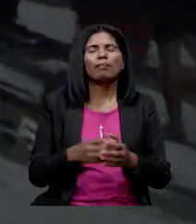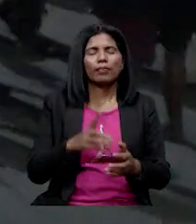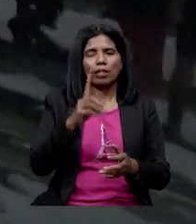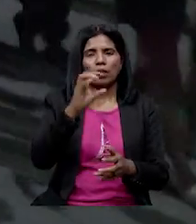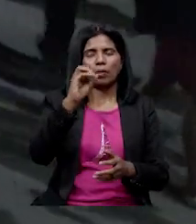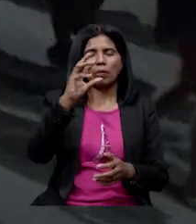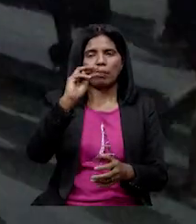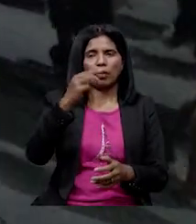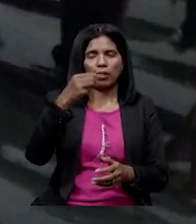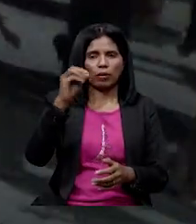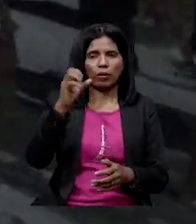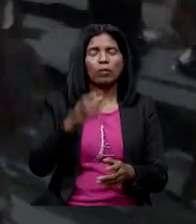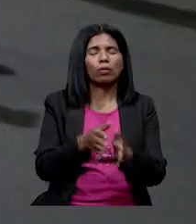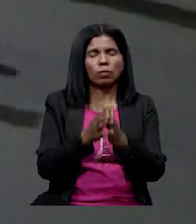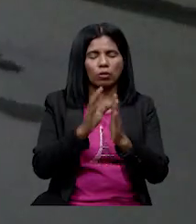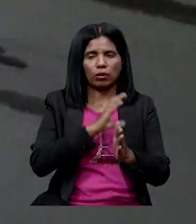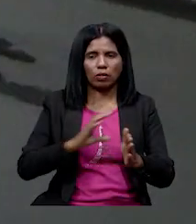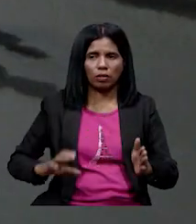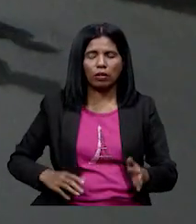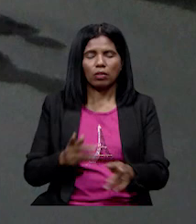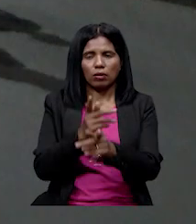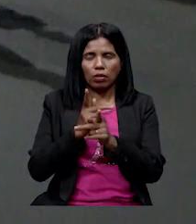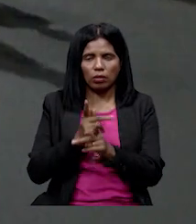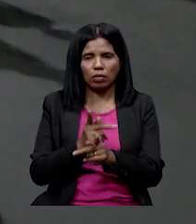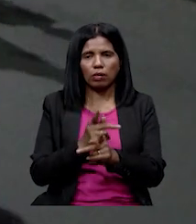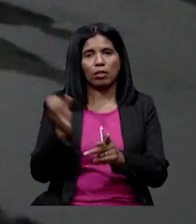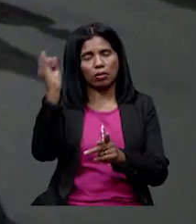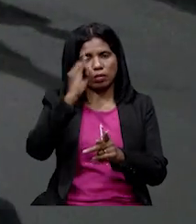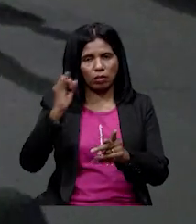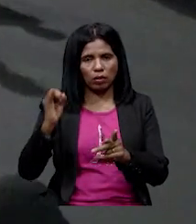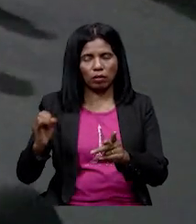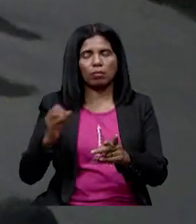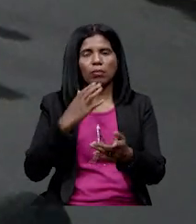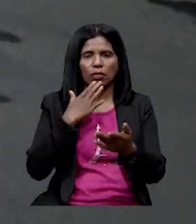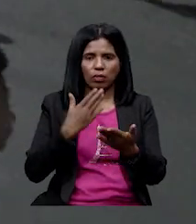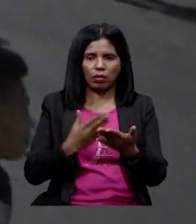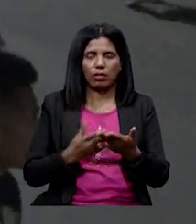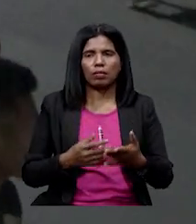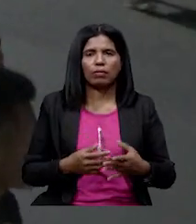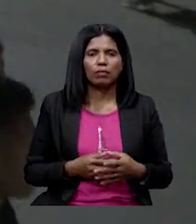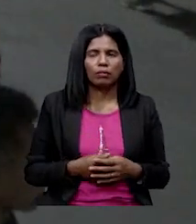Nunes, Husu Sarani Posto Penal, ato cuidado Ilha Sagrado Ne Rodiak.